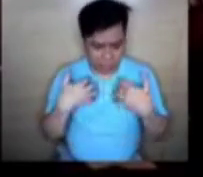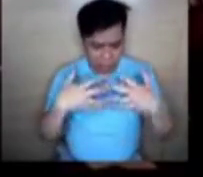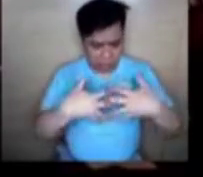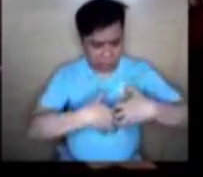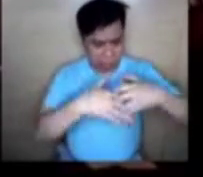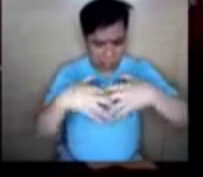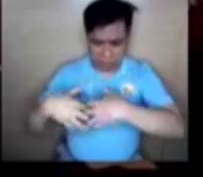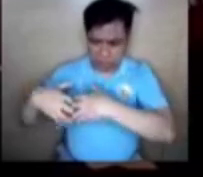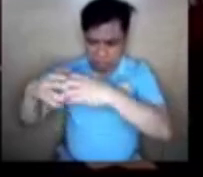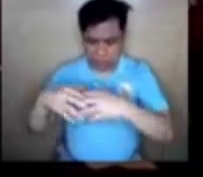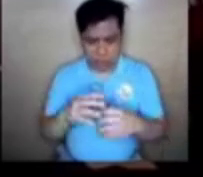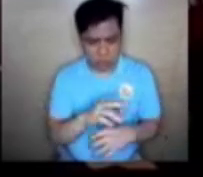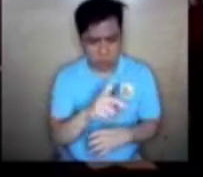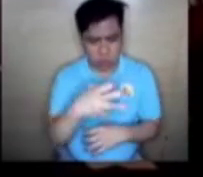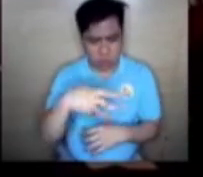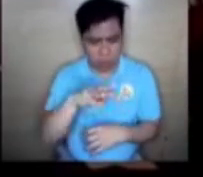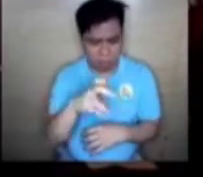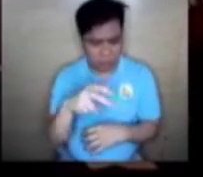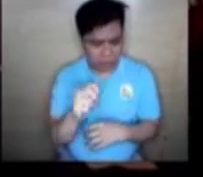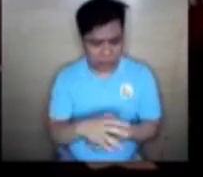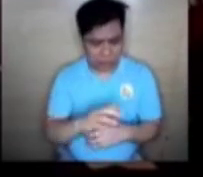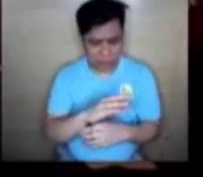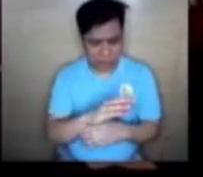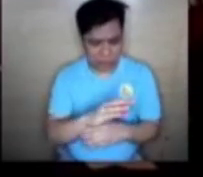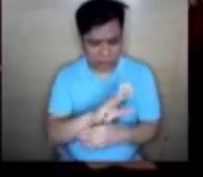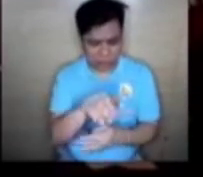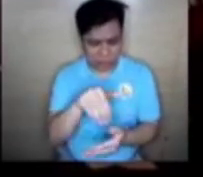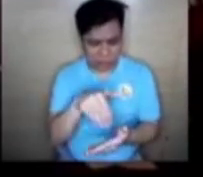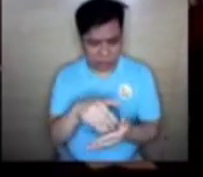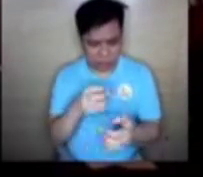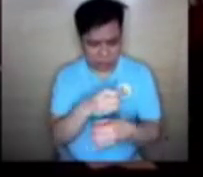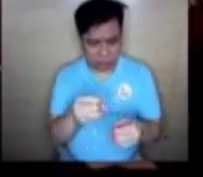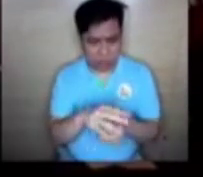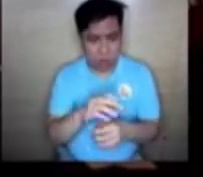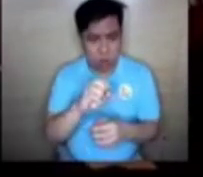ng Pasig Urban Settlements Office o PUSO.